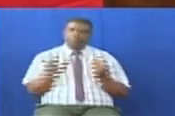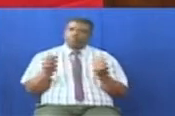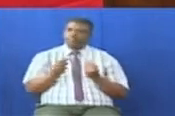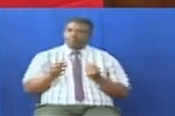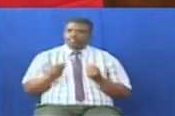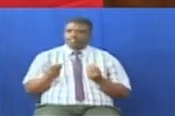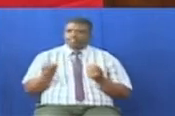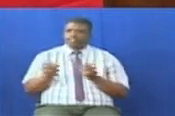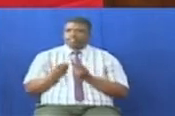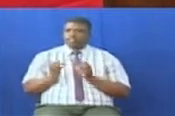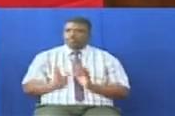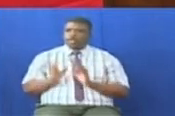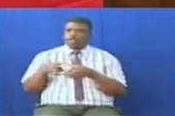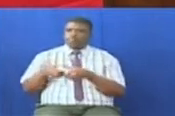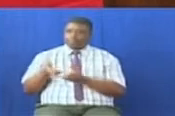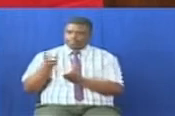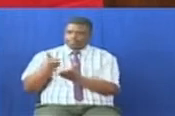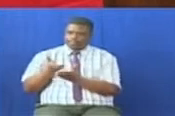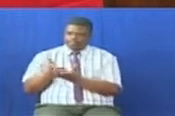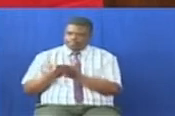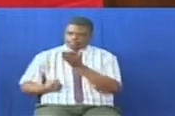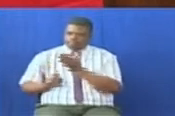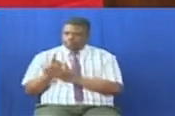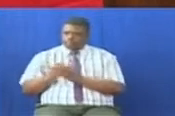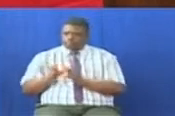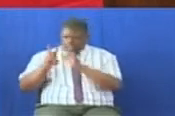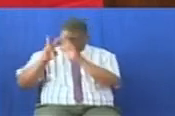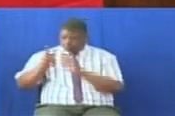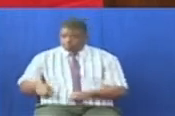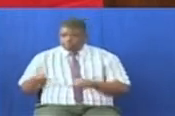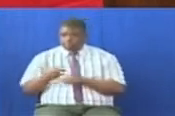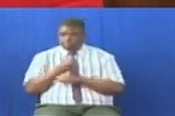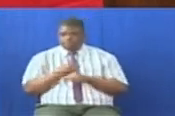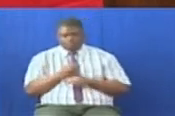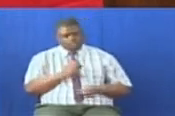na kamati kwa mujibu wa ukaguzi uliofanywa na CAG.